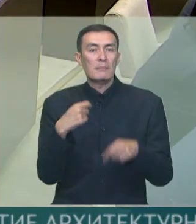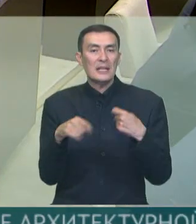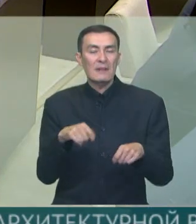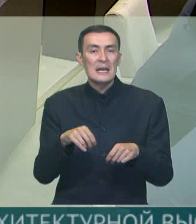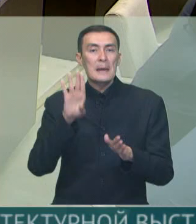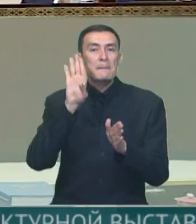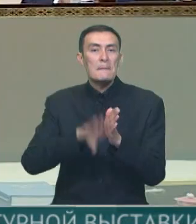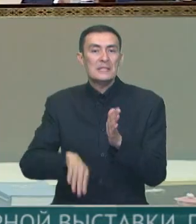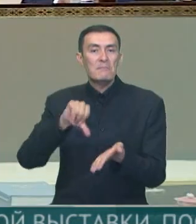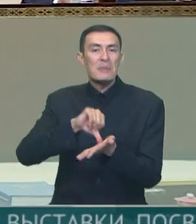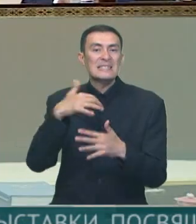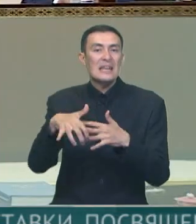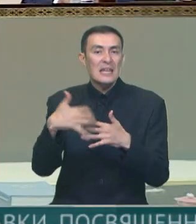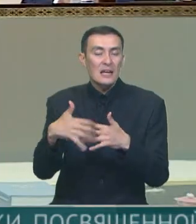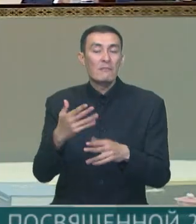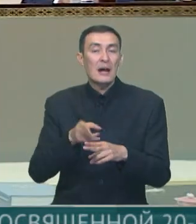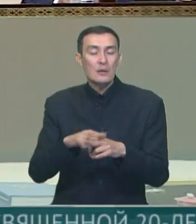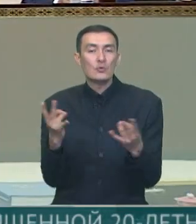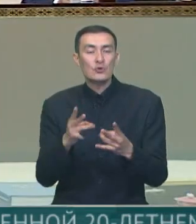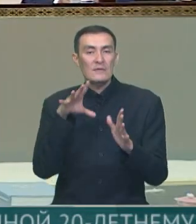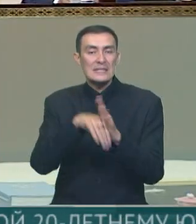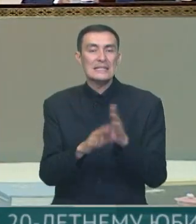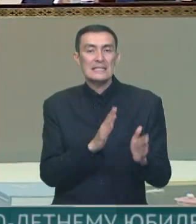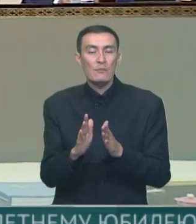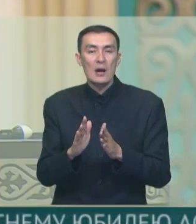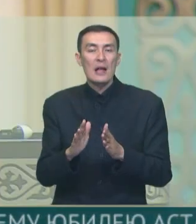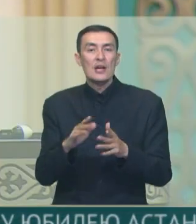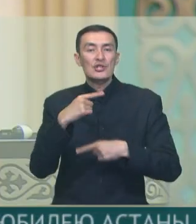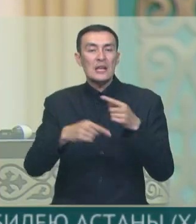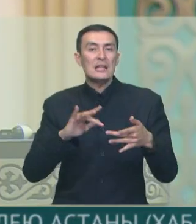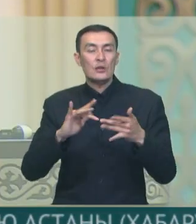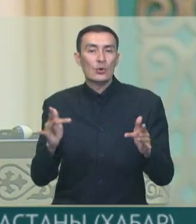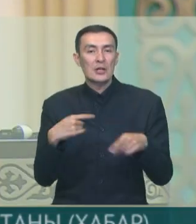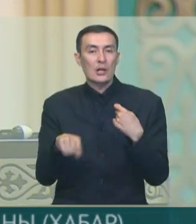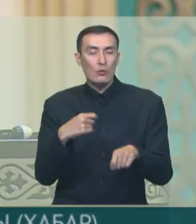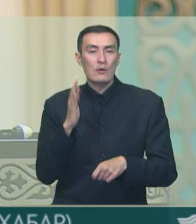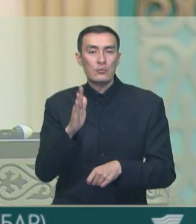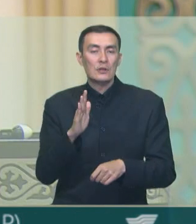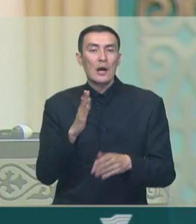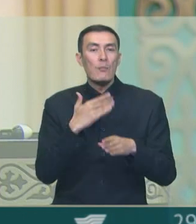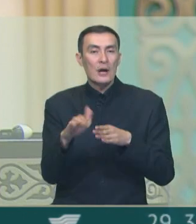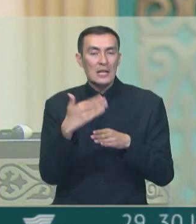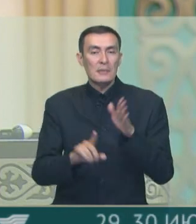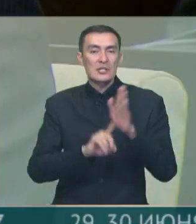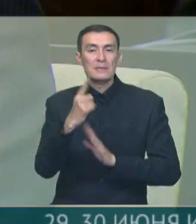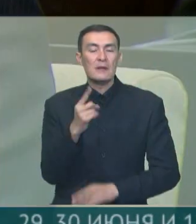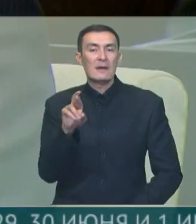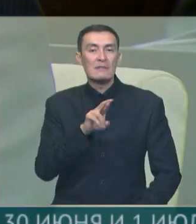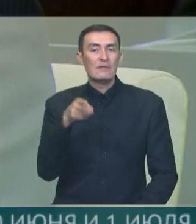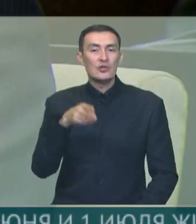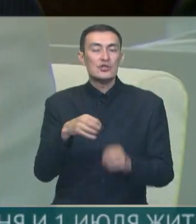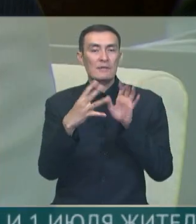без посредников, для чего и предлагается ввести систему электронной торговли. Внедряться она будет поэтапно с 1